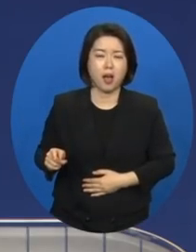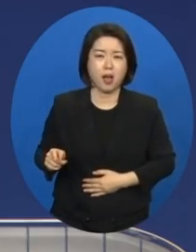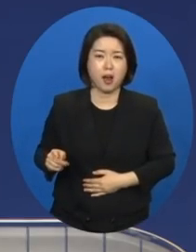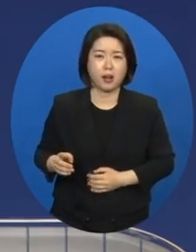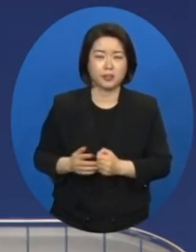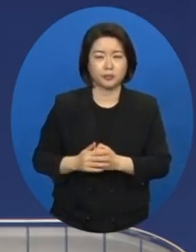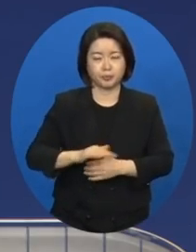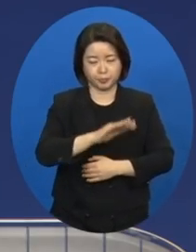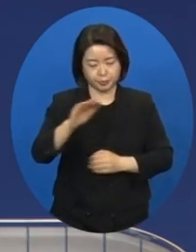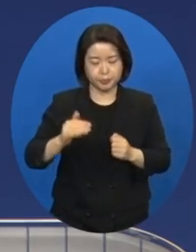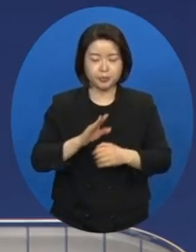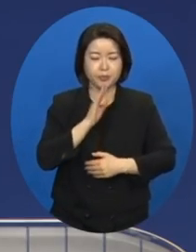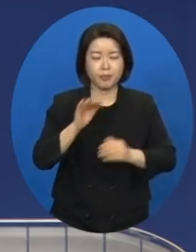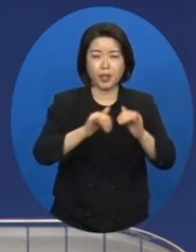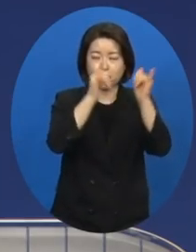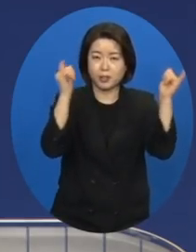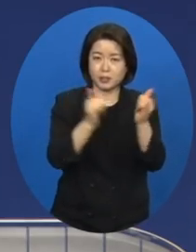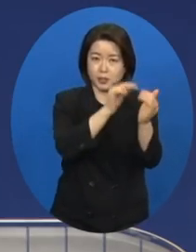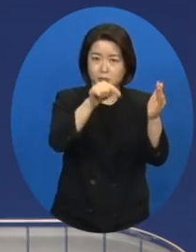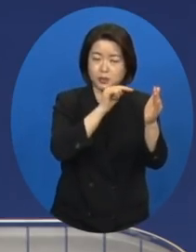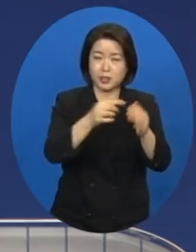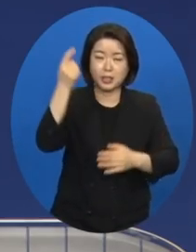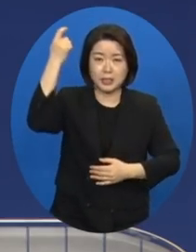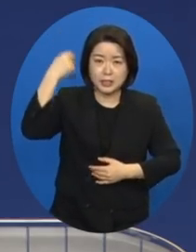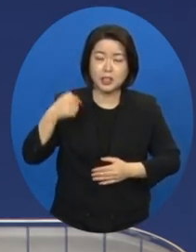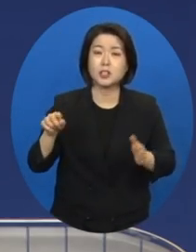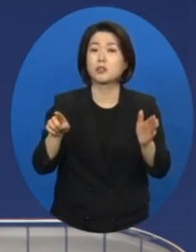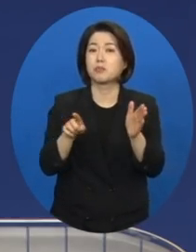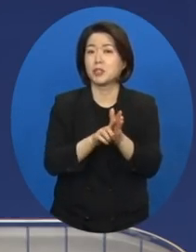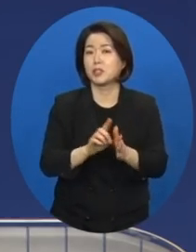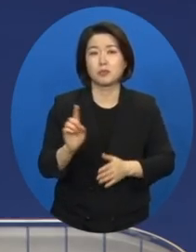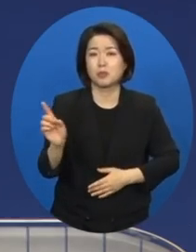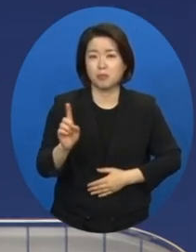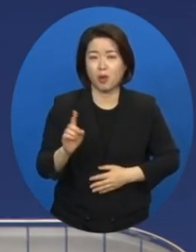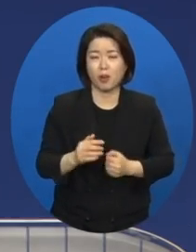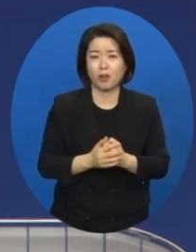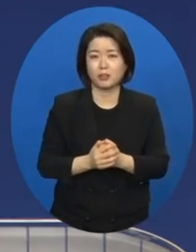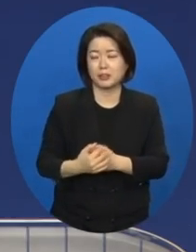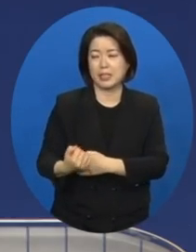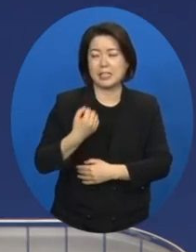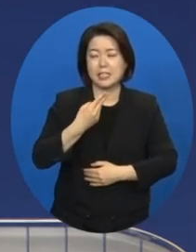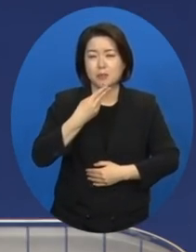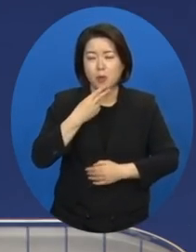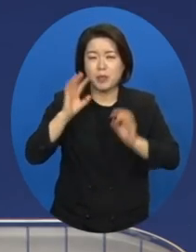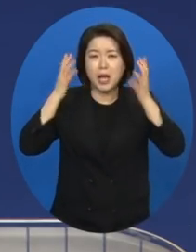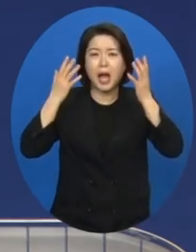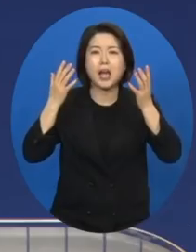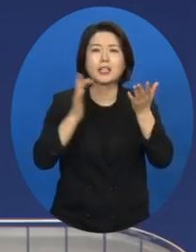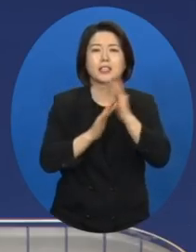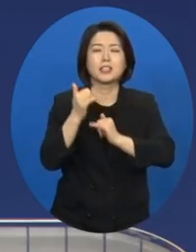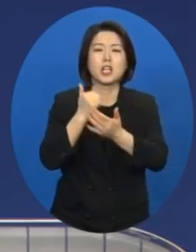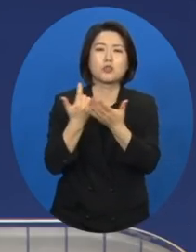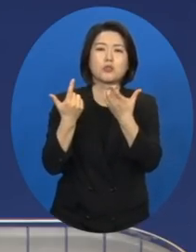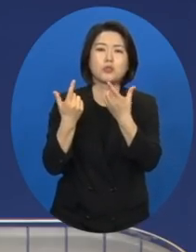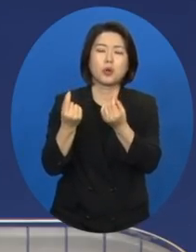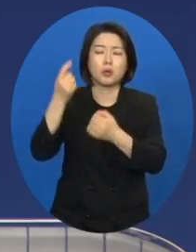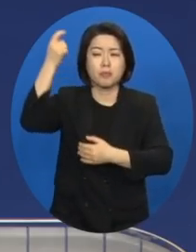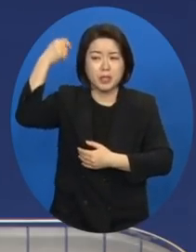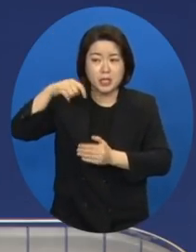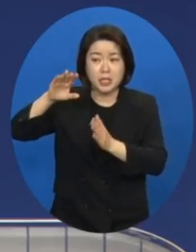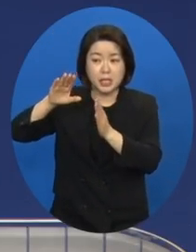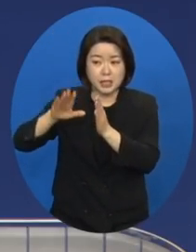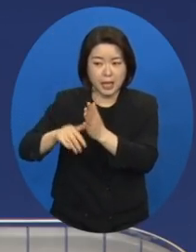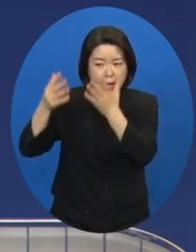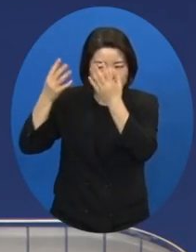실제 사회에서 느껴지는 이 믿음이라는 것은 굉장히 힘없는 아기 예수처럼 그렇게 느껴질 때가